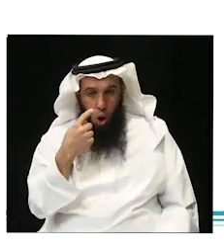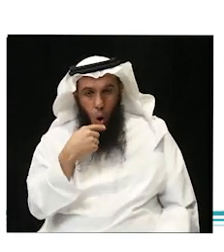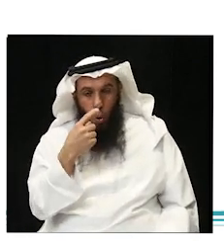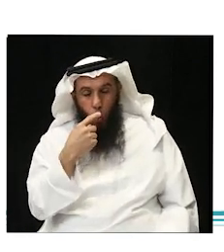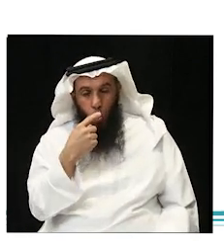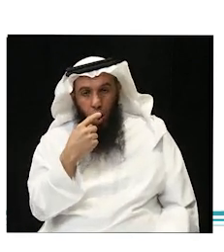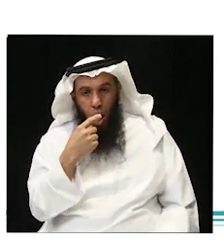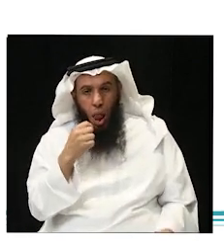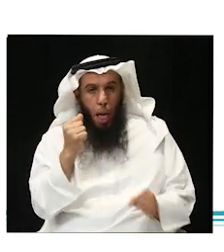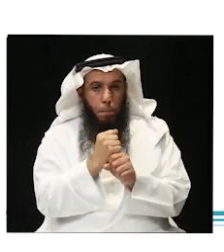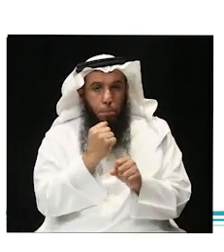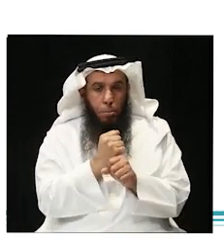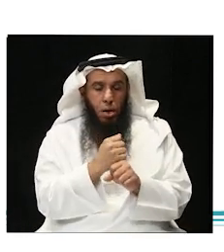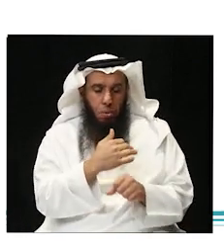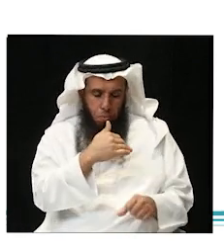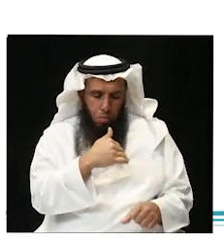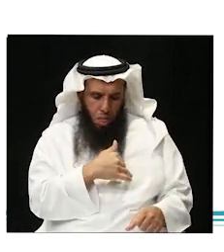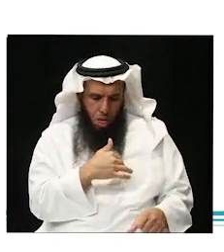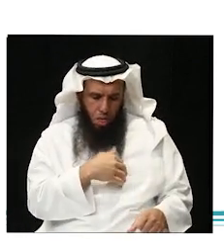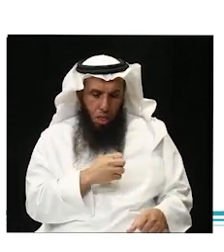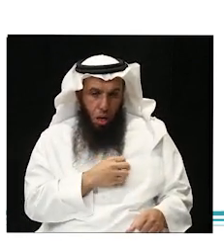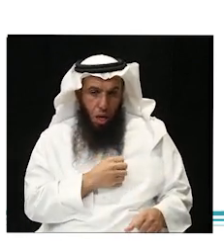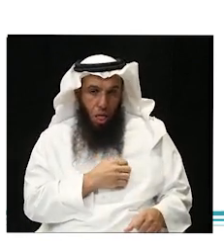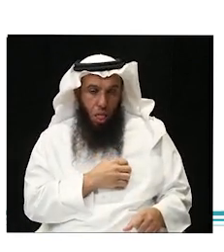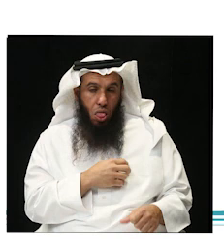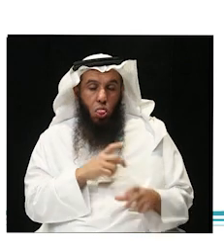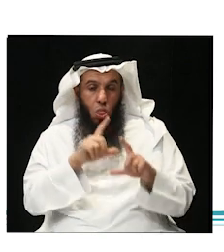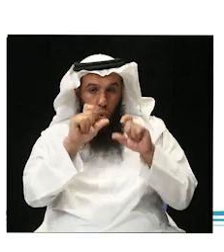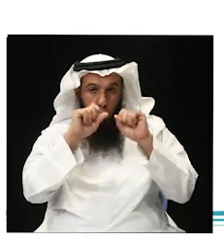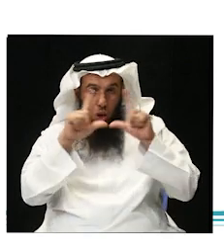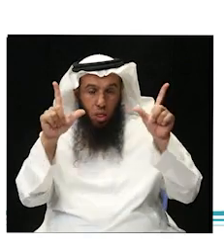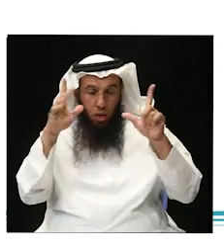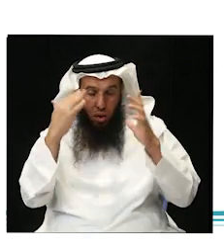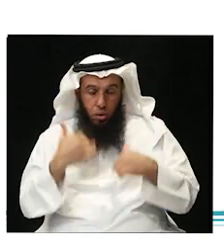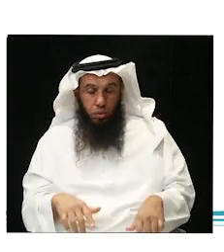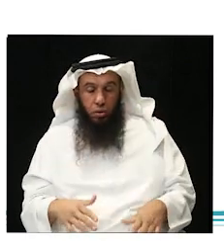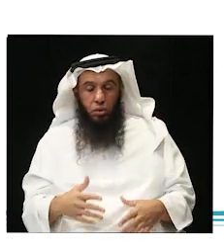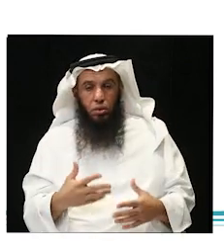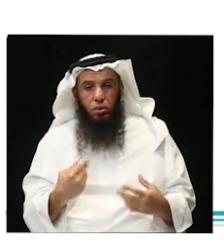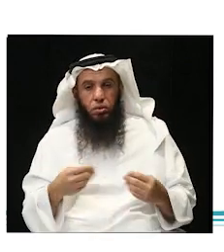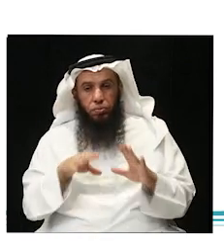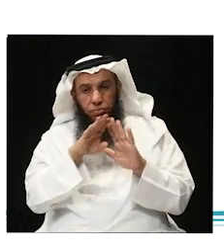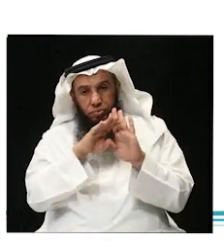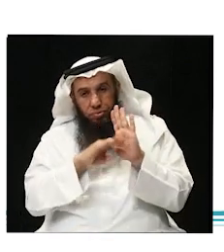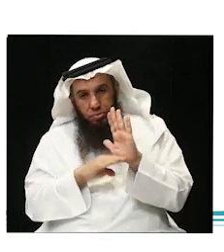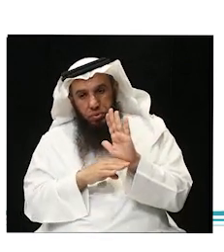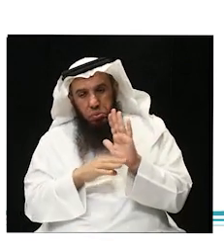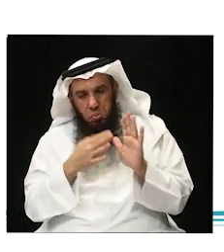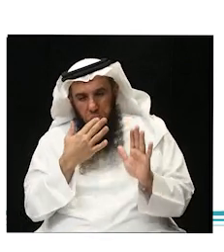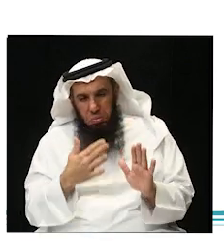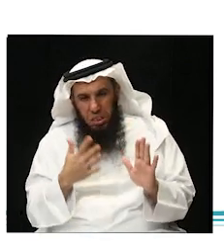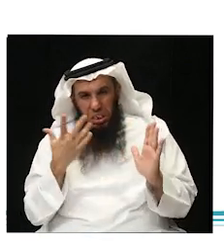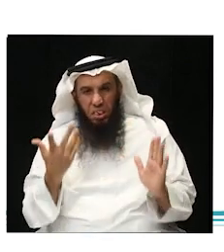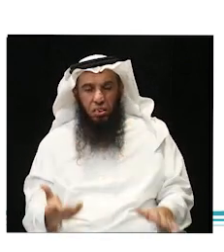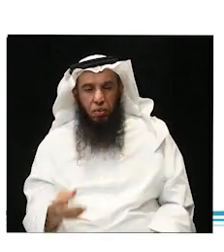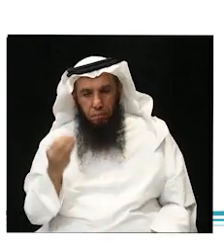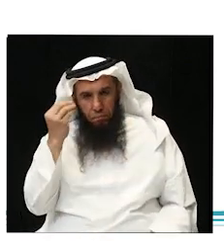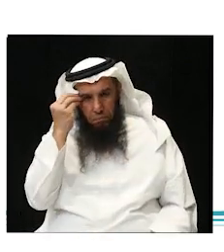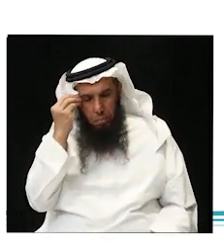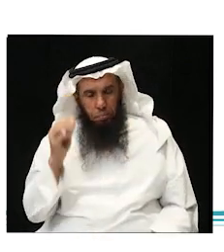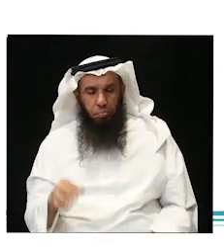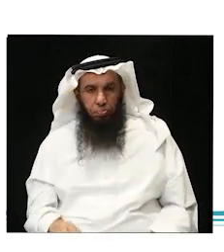وهنا صنفها لك حتى يريحك وتسهل عليك الفهم. وننتقل إن شاء الله